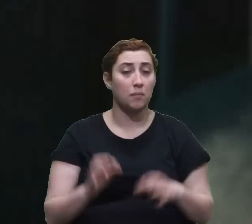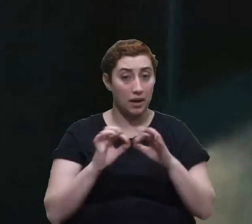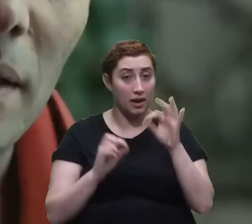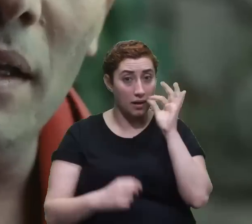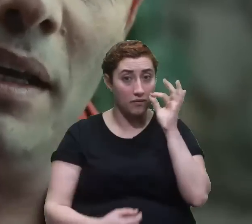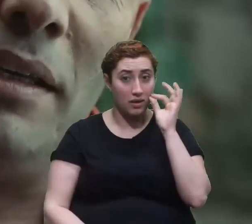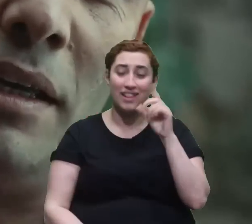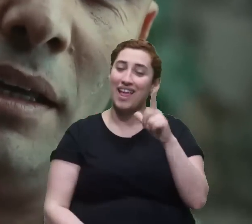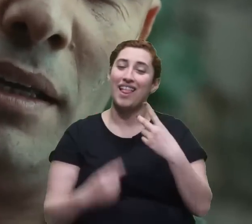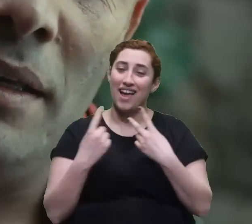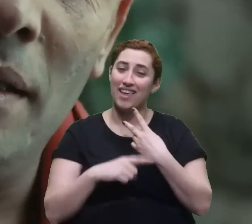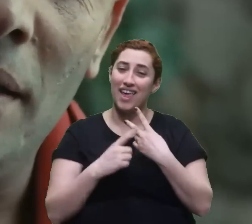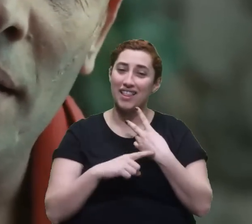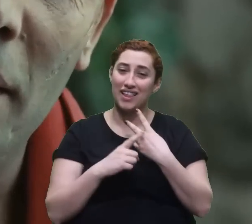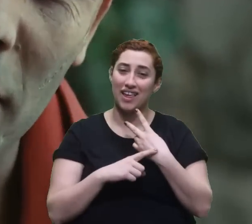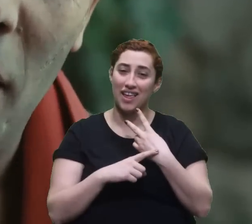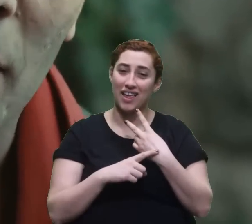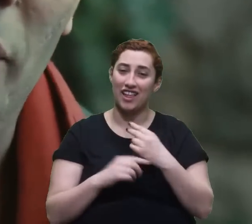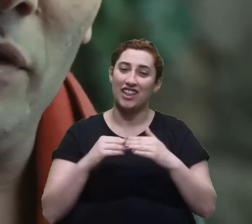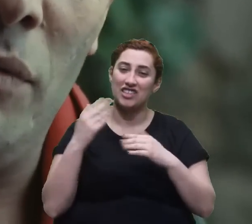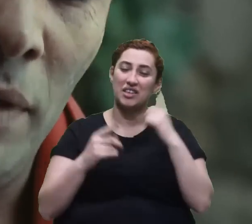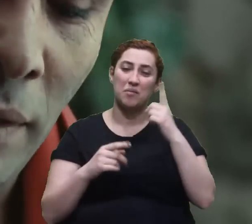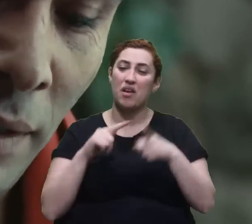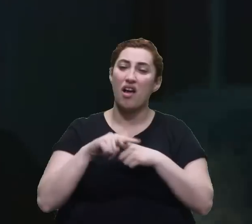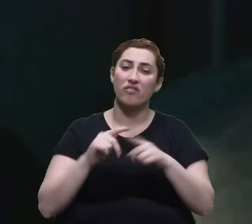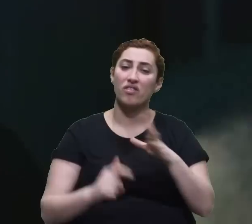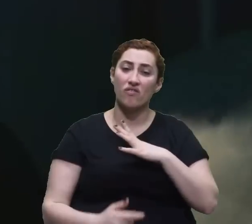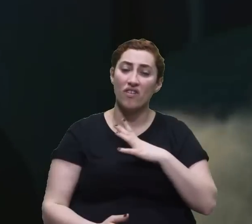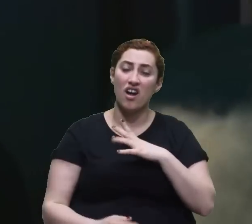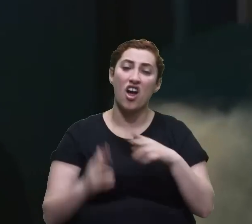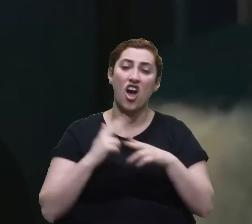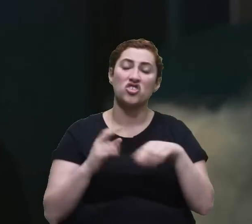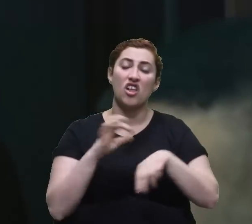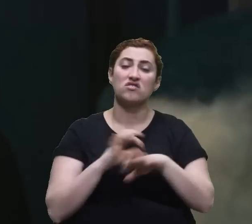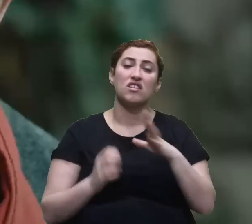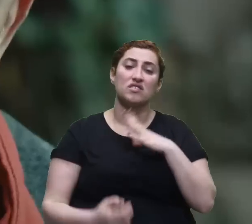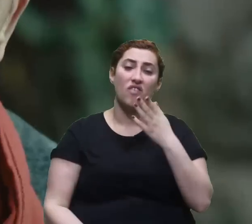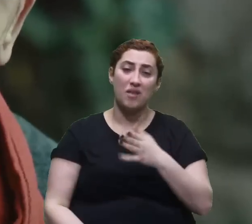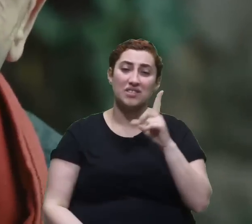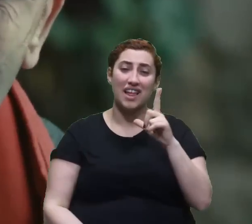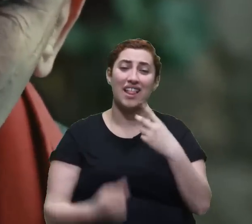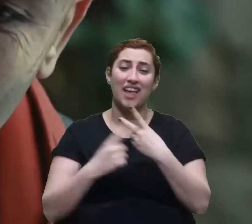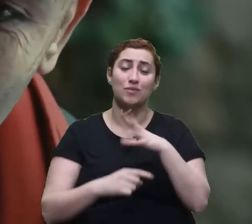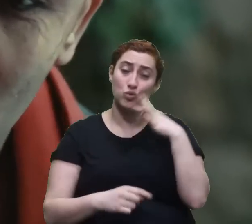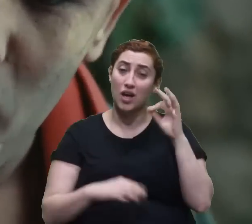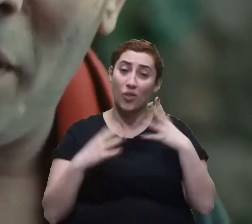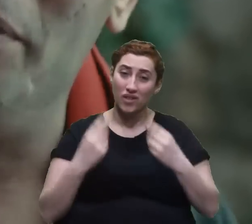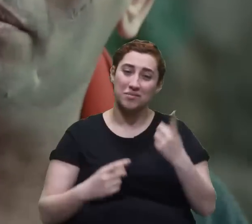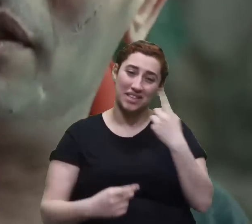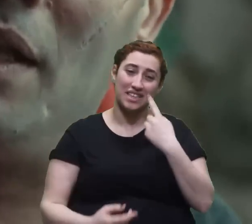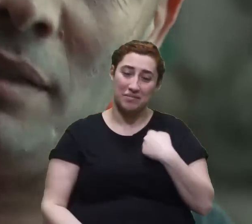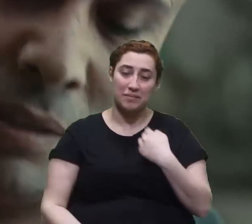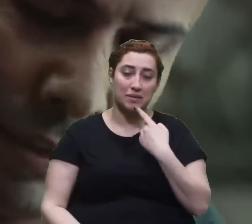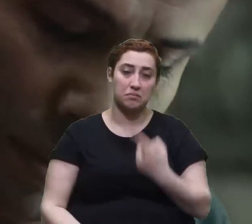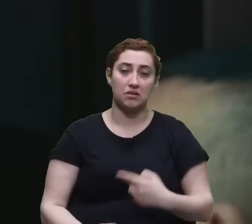Bekir Efendi. Leyla yenge. Dışarıda bir fayton var. Acil hastaları varmış. Leyla yenge müsaitse bir